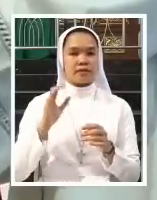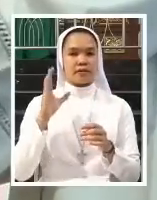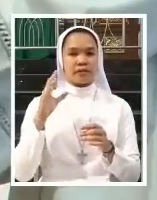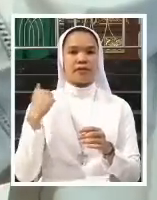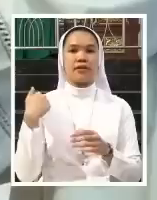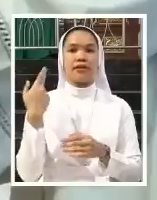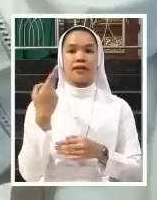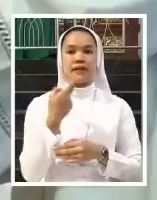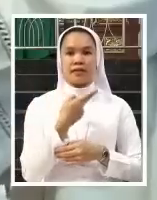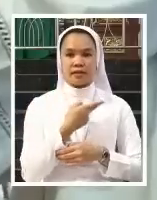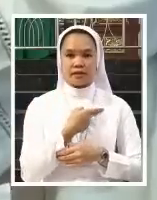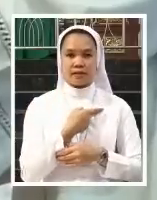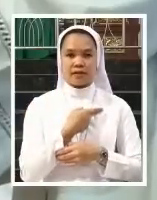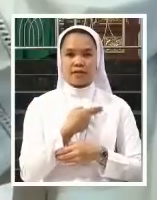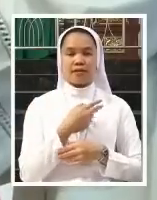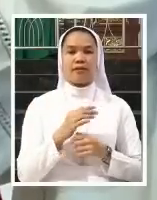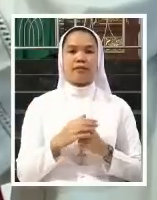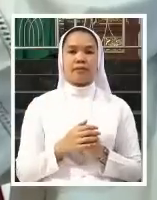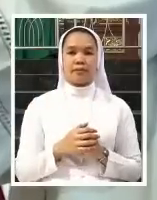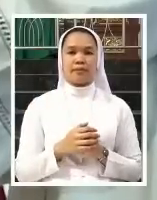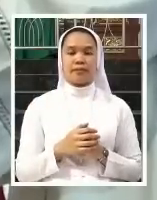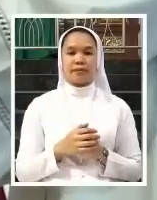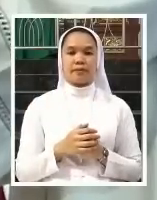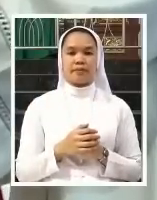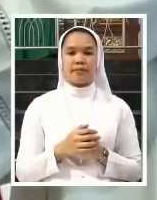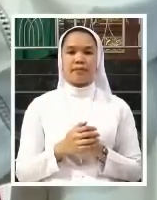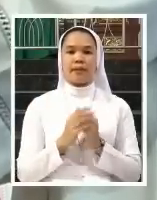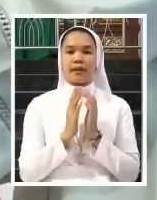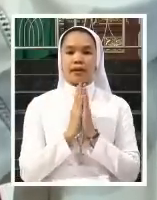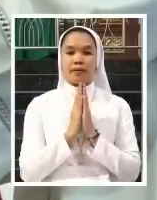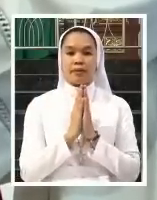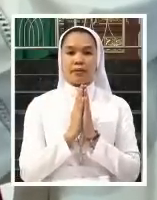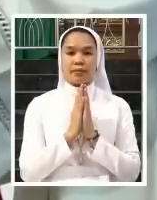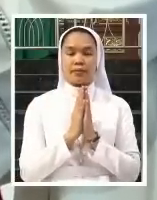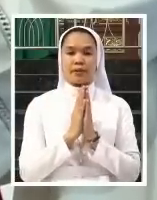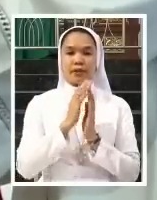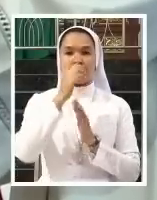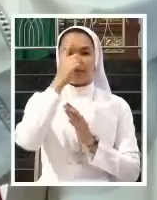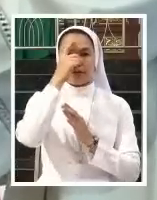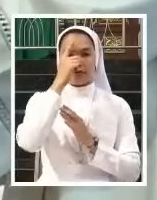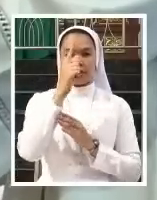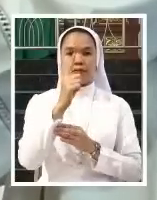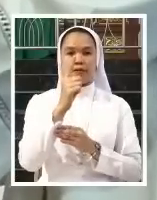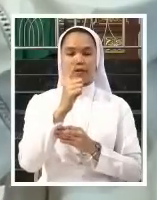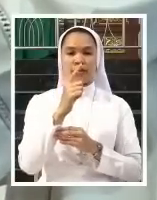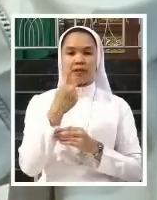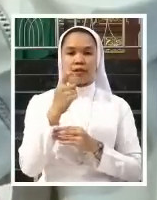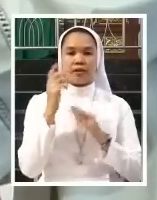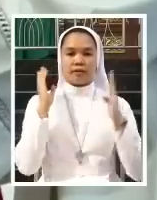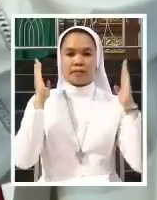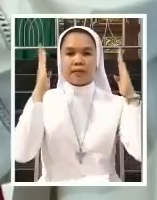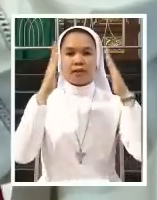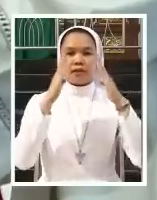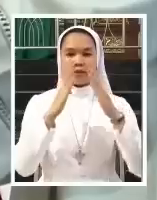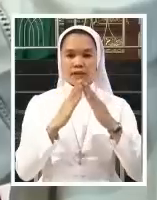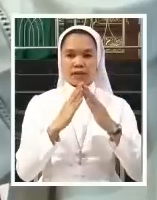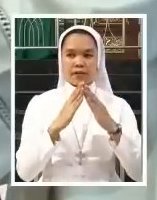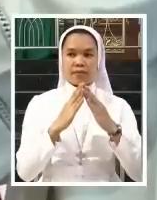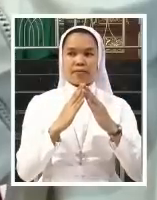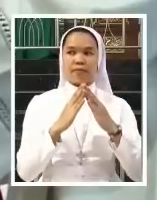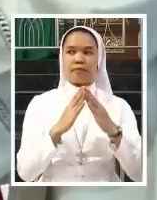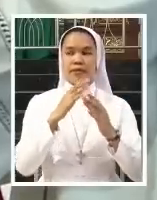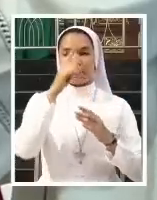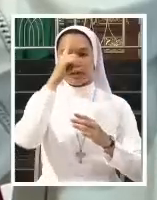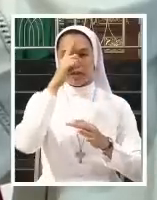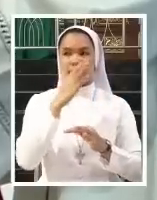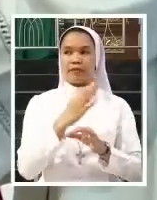Kristo, himatea kami. Magpabibi man kamo para sako, tanganing ako maging